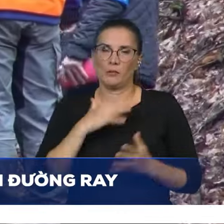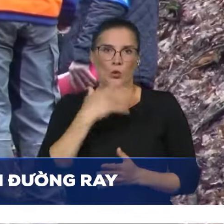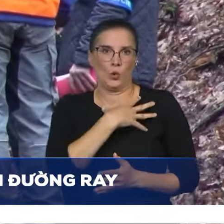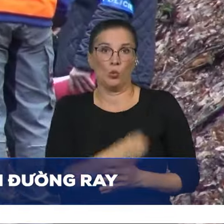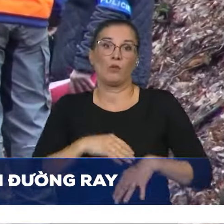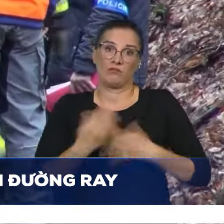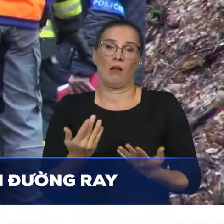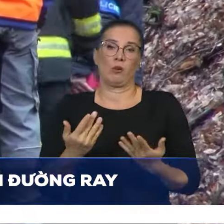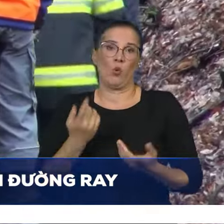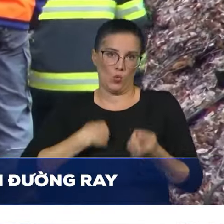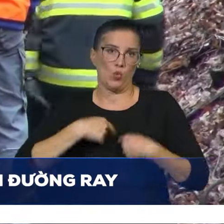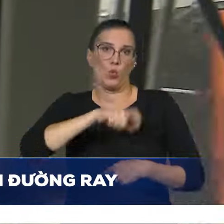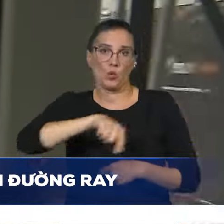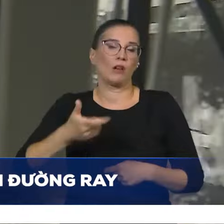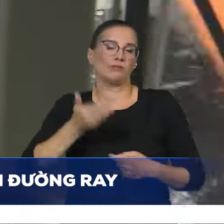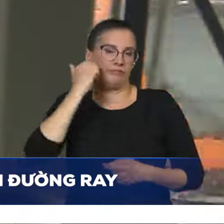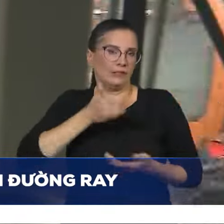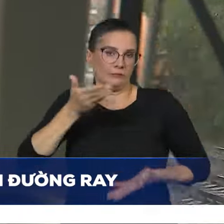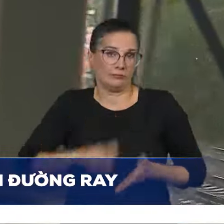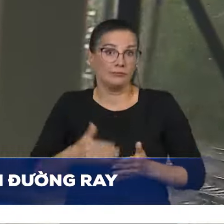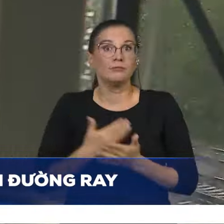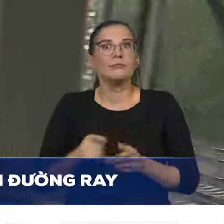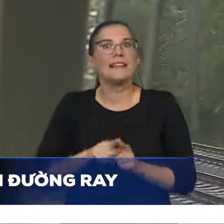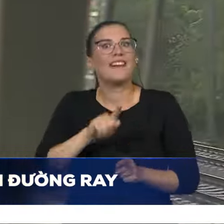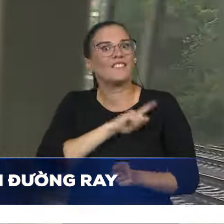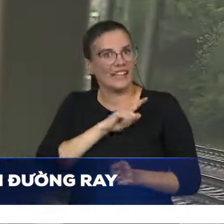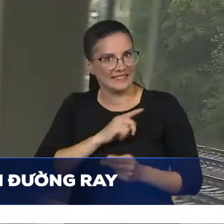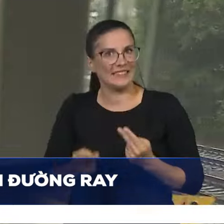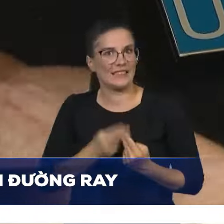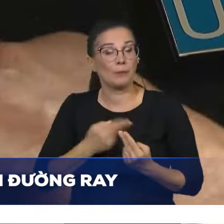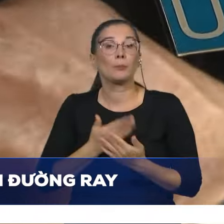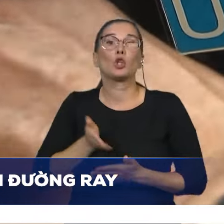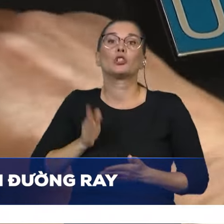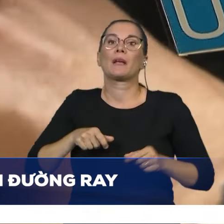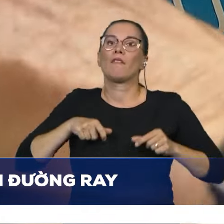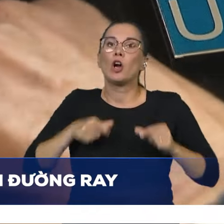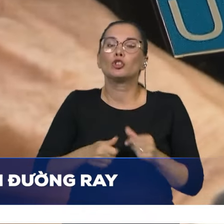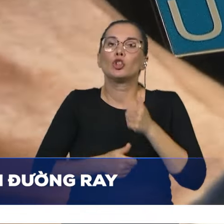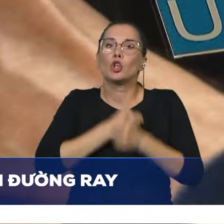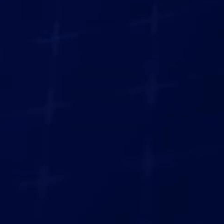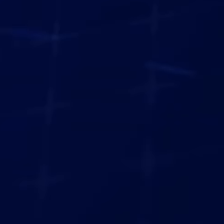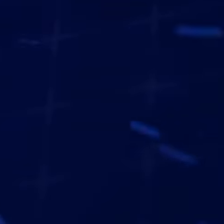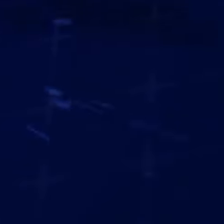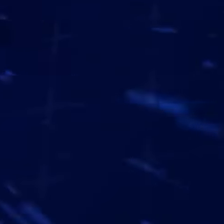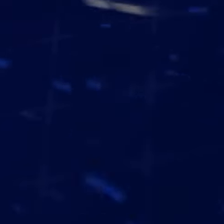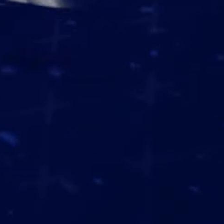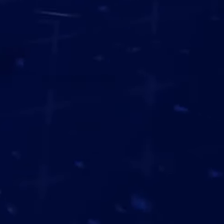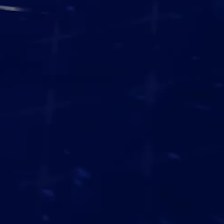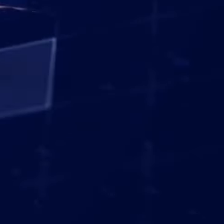hàng trăm trường hợp tàu va chạm với người trên đường ray. Phần lớn các vụ việc đều kết thúc bi thảm.